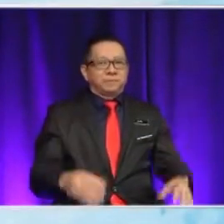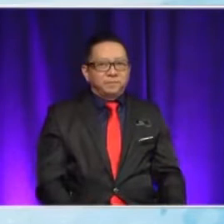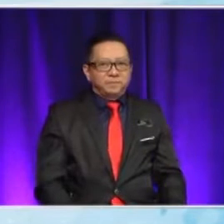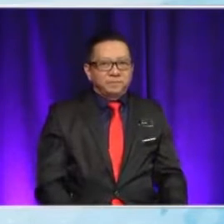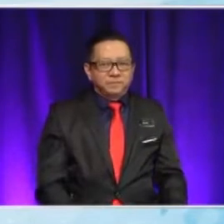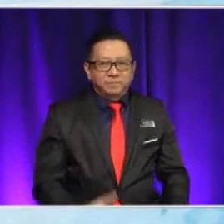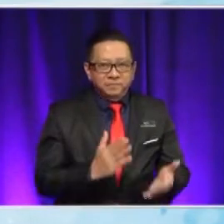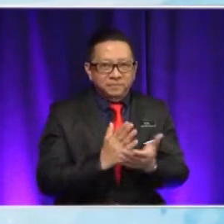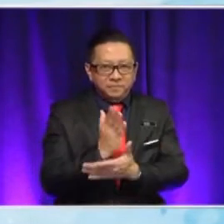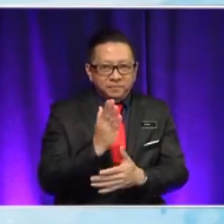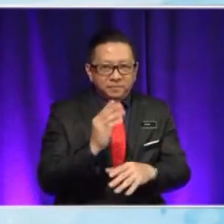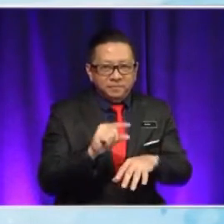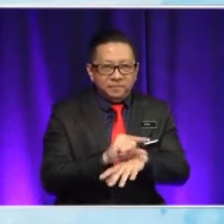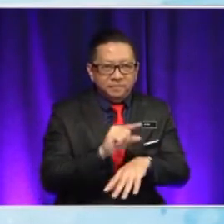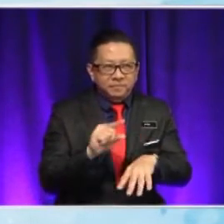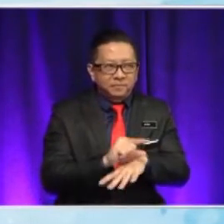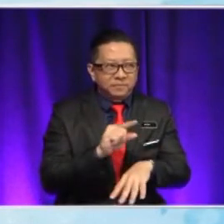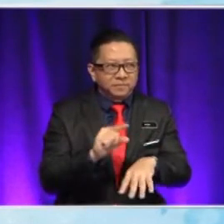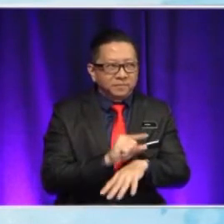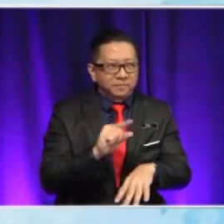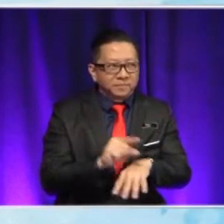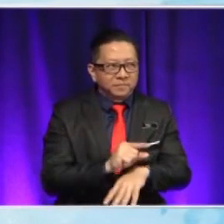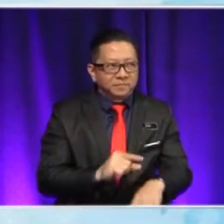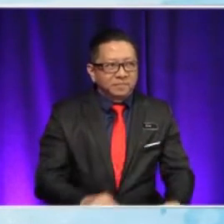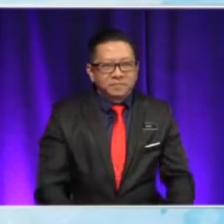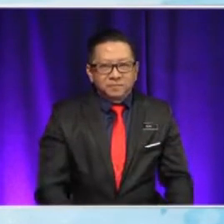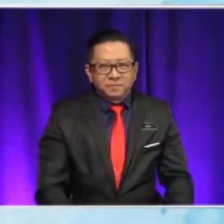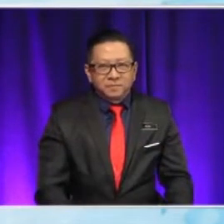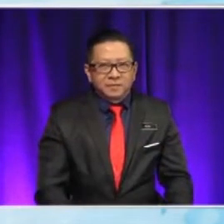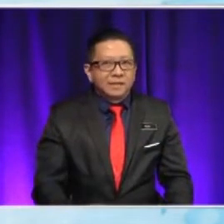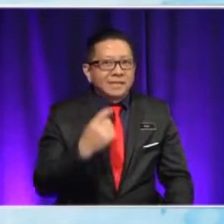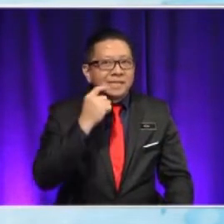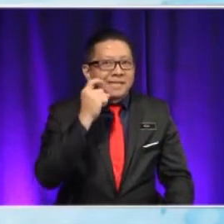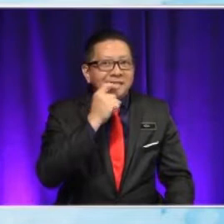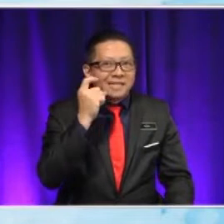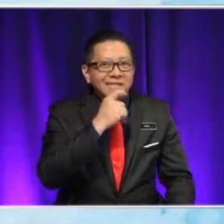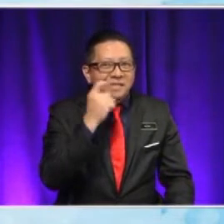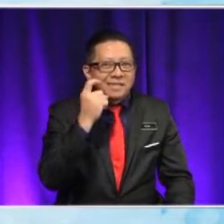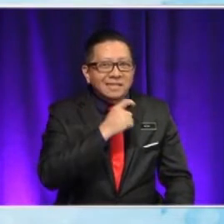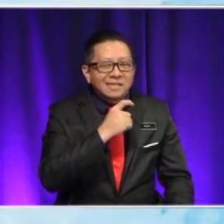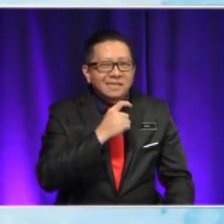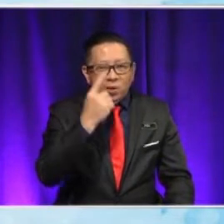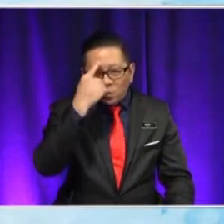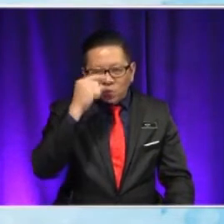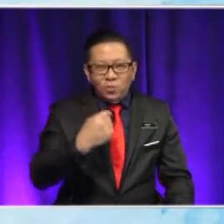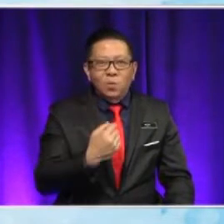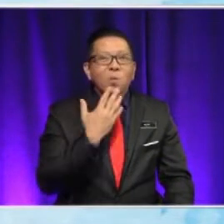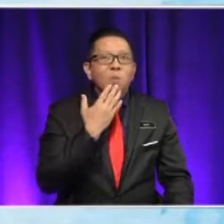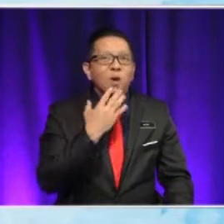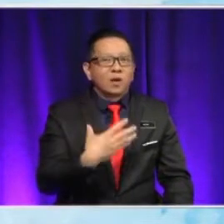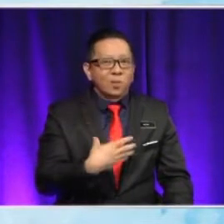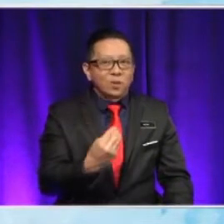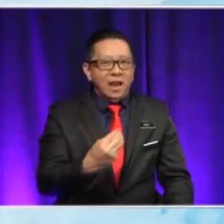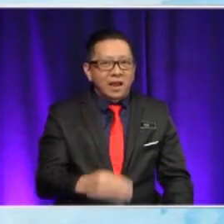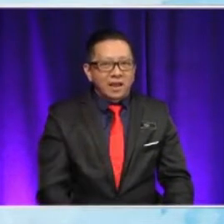seterusnya sih Bunda Afifah Khairunnisa Bruce gigi untuk warna putih untuk hasil ke server